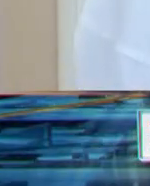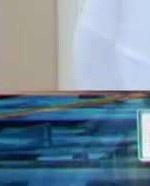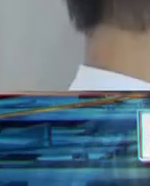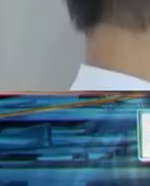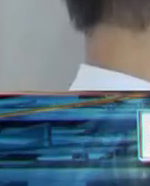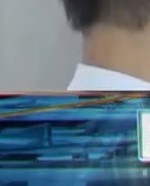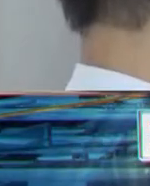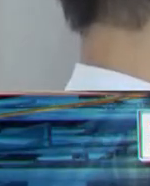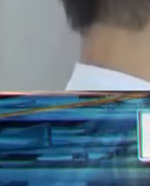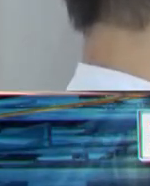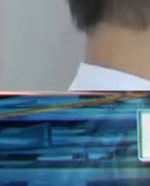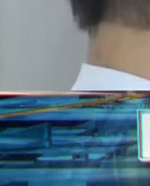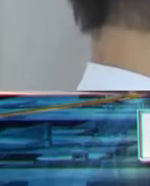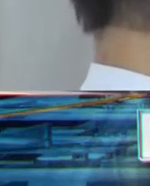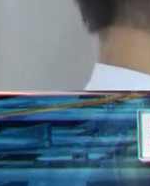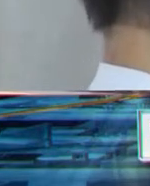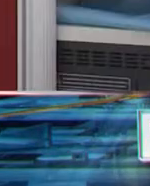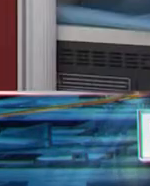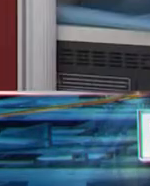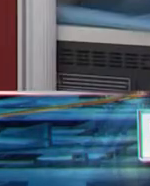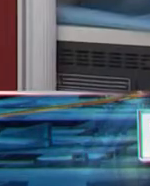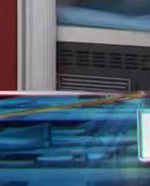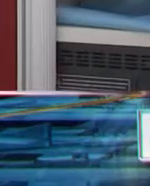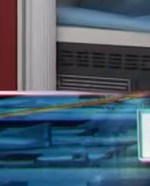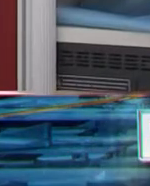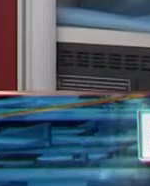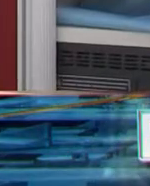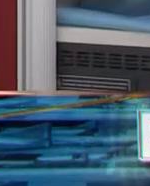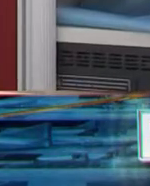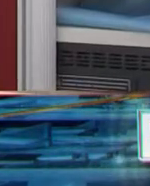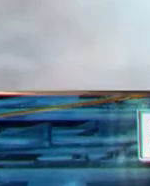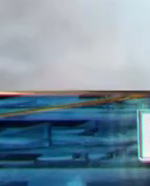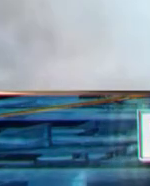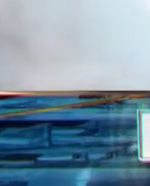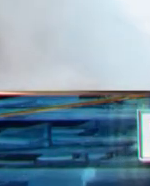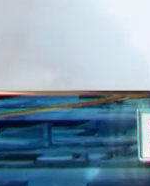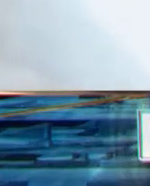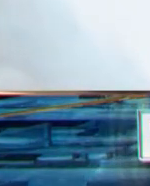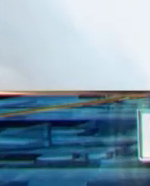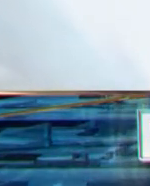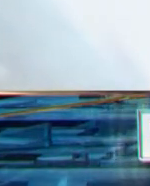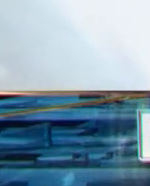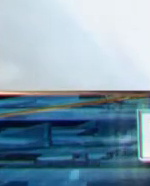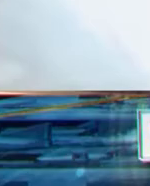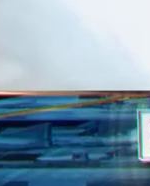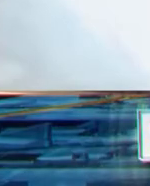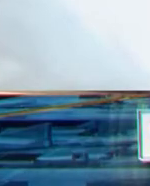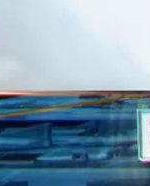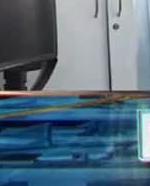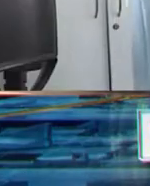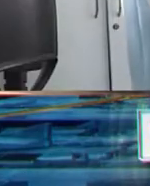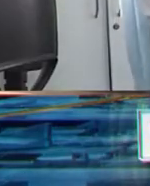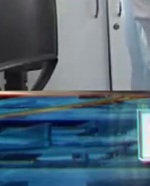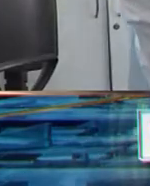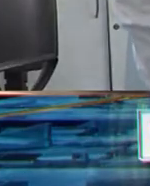Ем дер кезінде қабылданса шипалы. Алматы облысы көп салалы клиникасының дәрігерлері онкологиялық сырқаттанғандарды уақыт